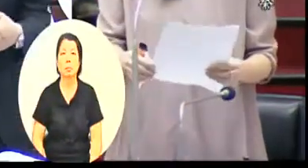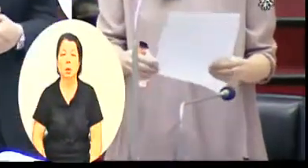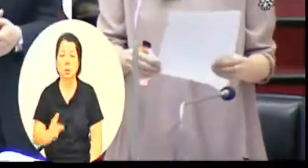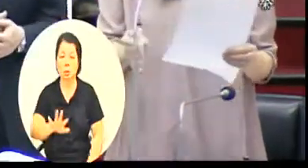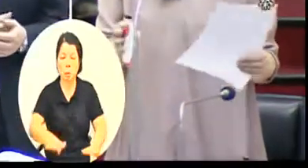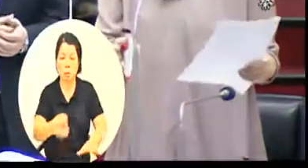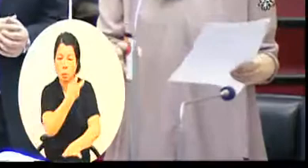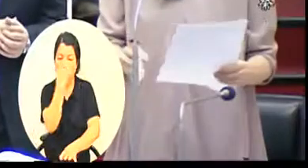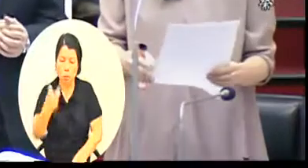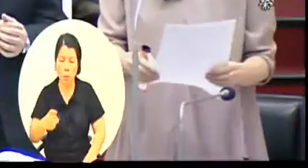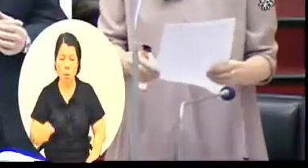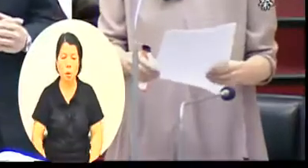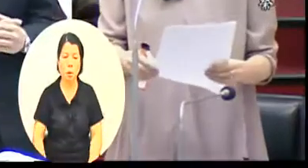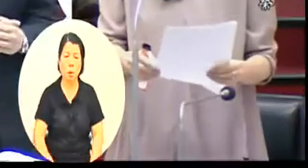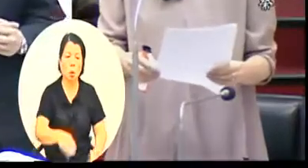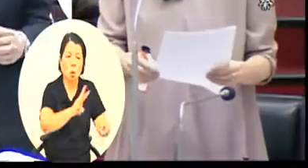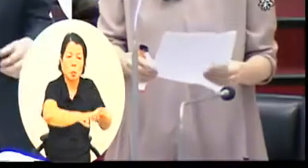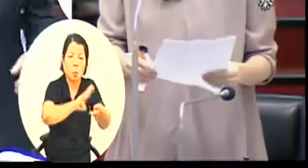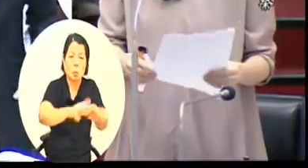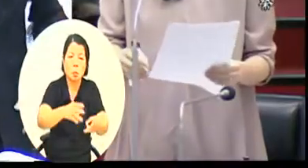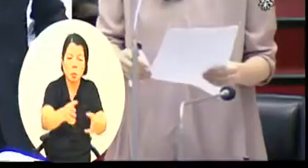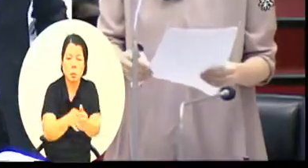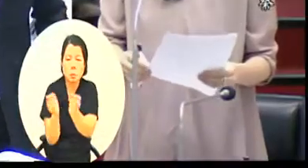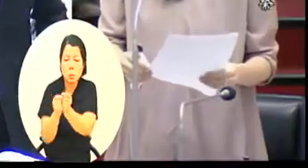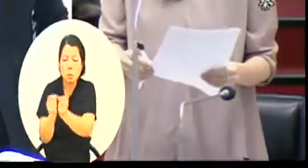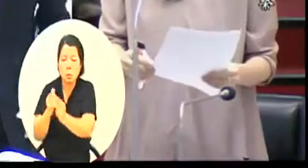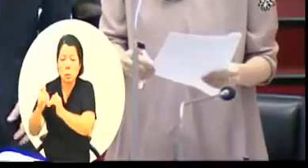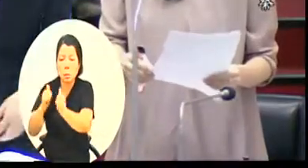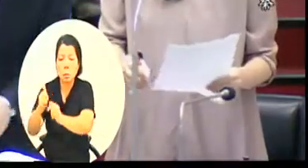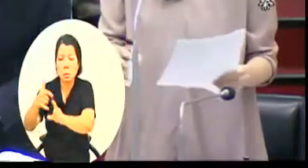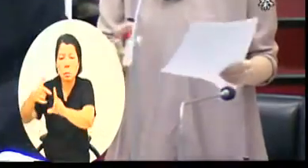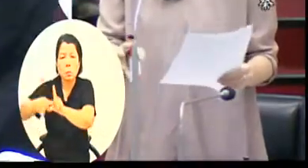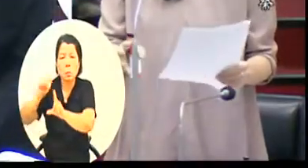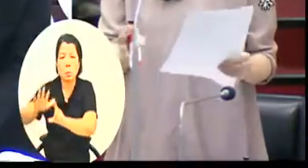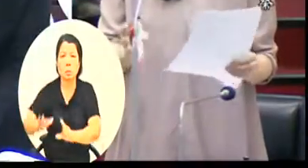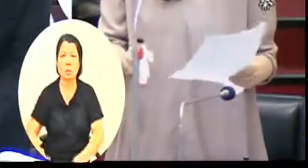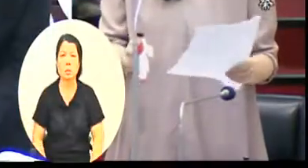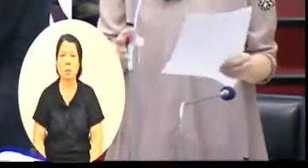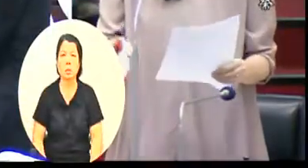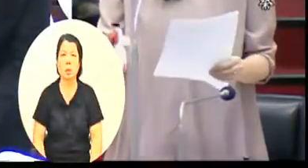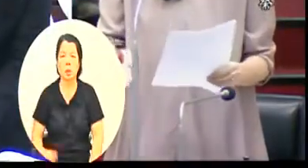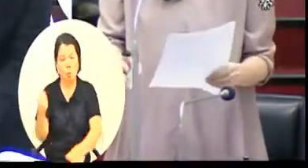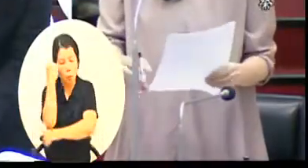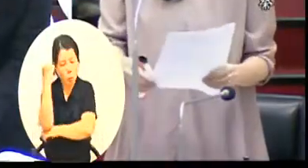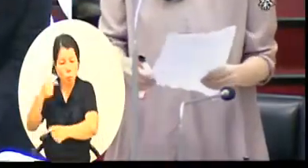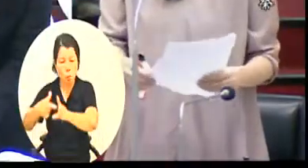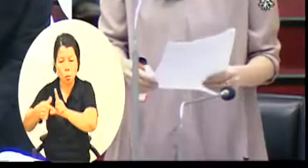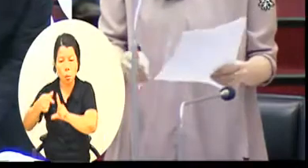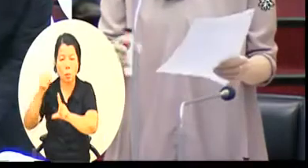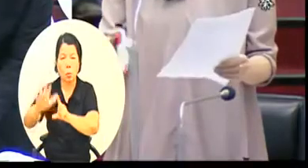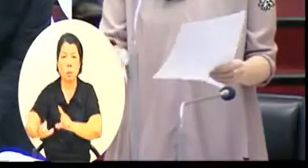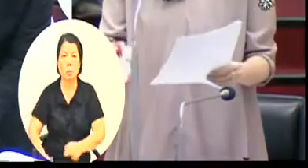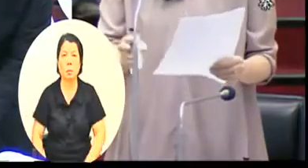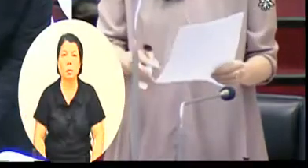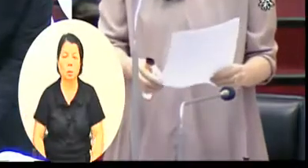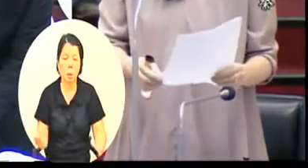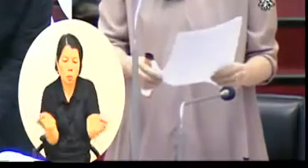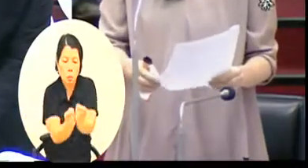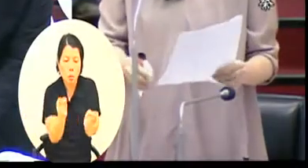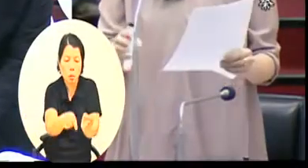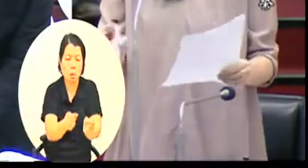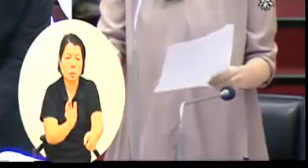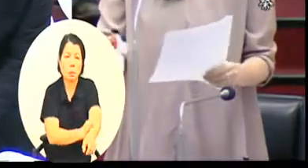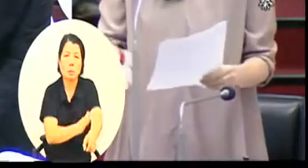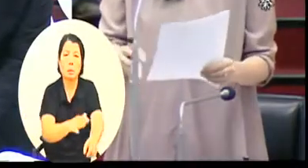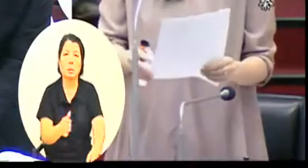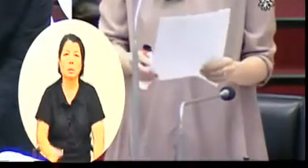说有农地临近住宅区嘛，我刚刚问题点是这样子，有农地临近住宅区，那他就在住宅区的旁边，